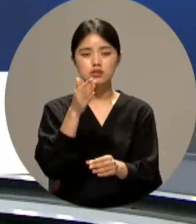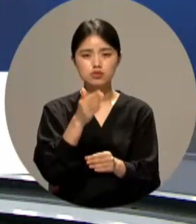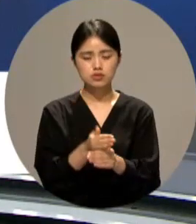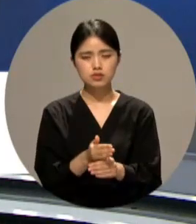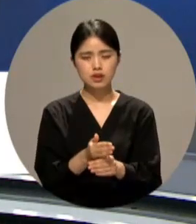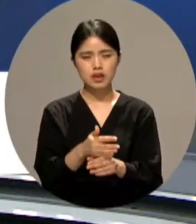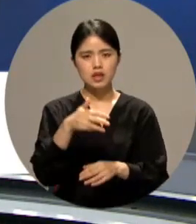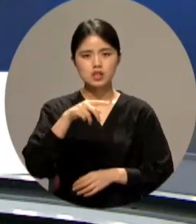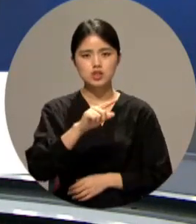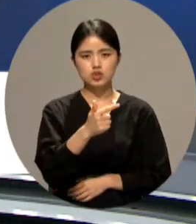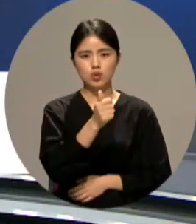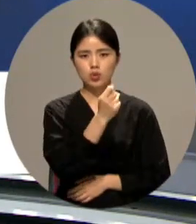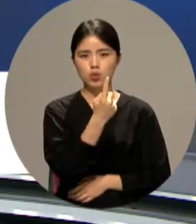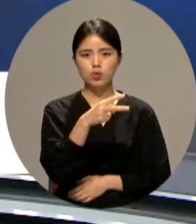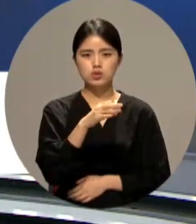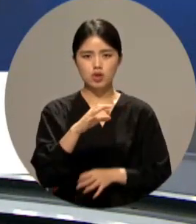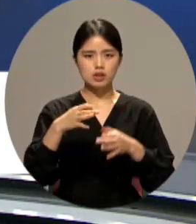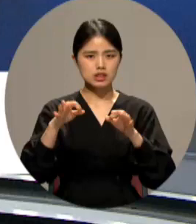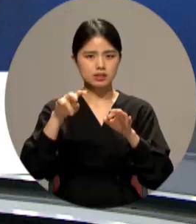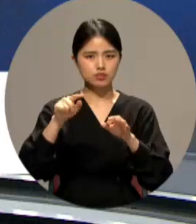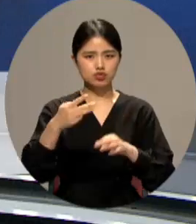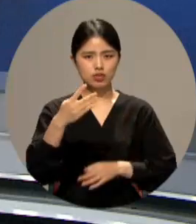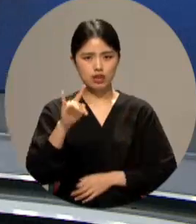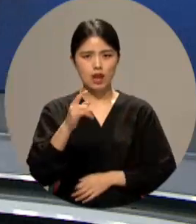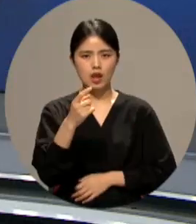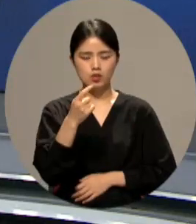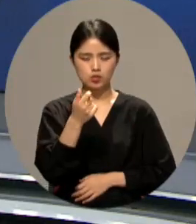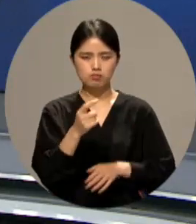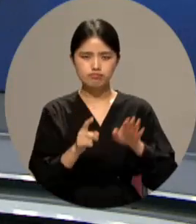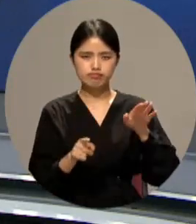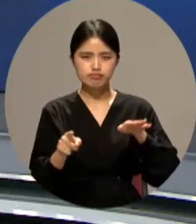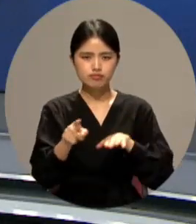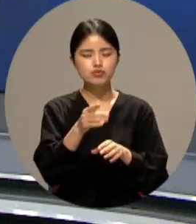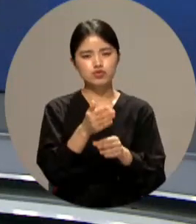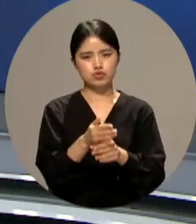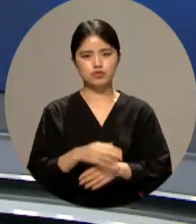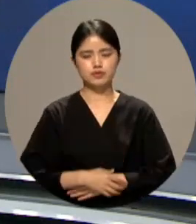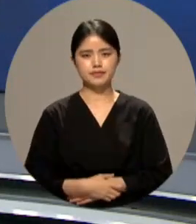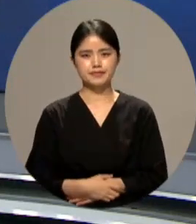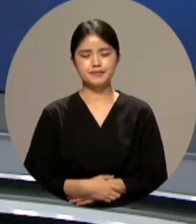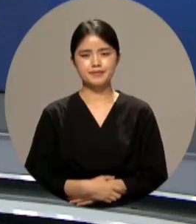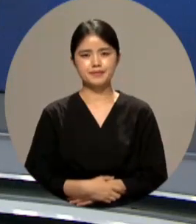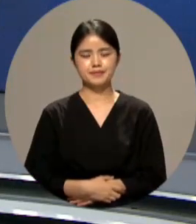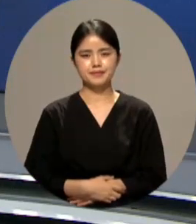1005 성 김윤태 후보는 상승세 입니다 2종류 기자가 전해드립니다